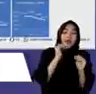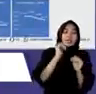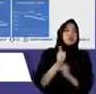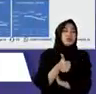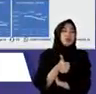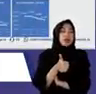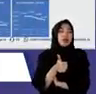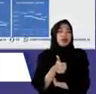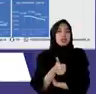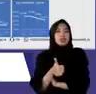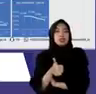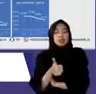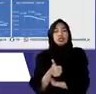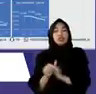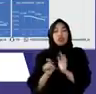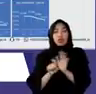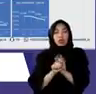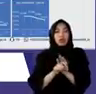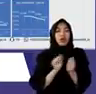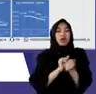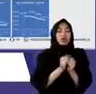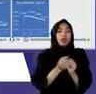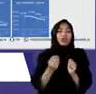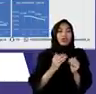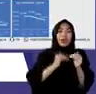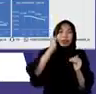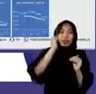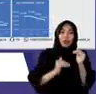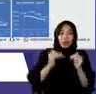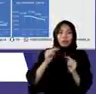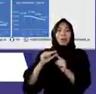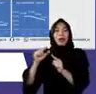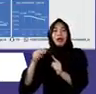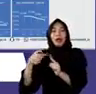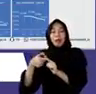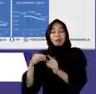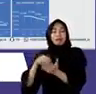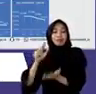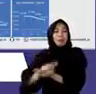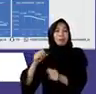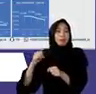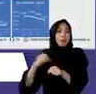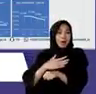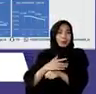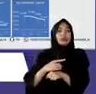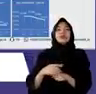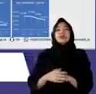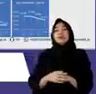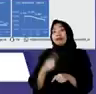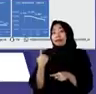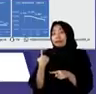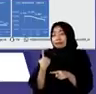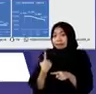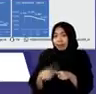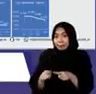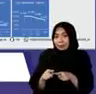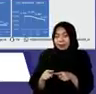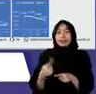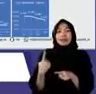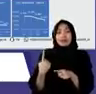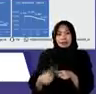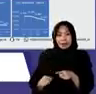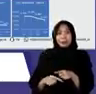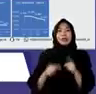tersebut. Salah satunya adalah perkembangan kasus aktif tersebut. Namun, penting untuk diketahui bahwa dampak